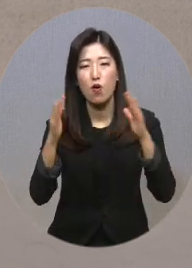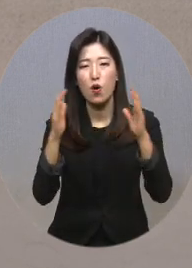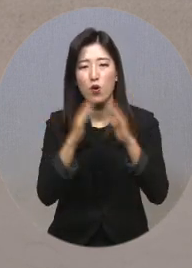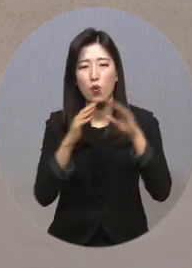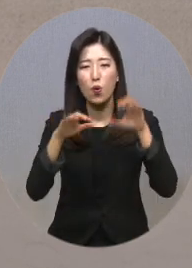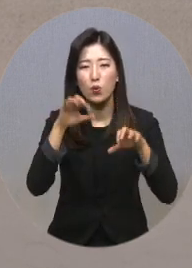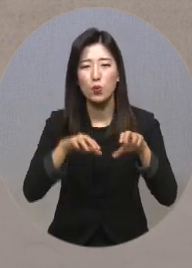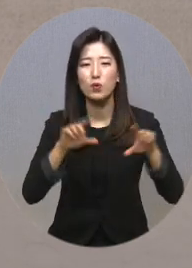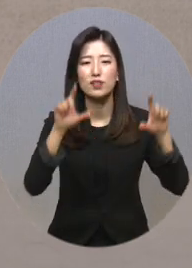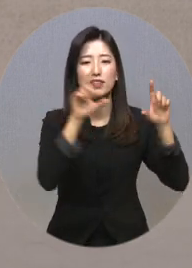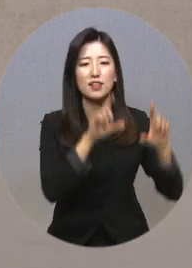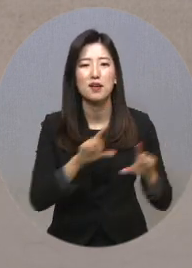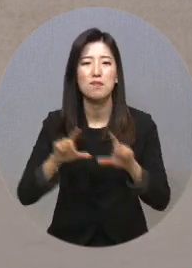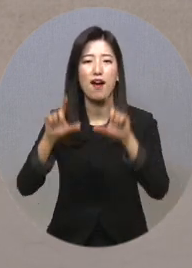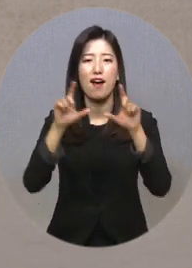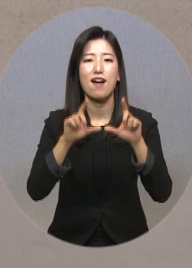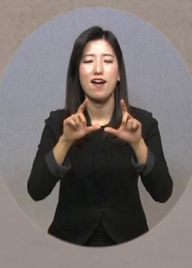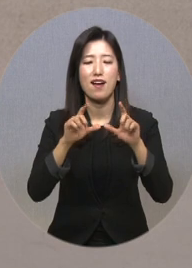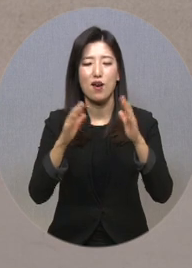마을을 만들어가지고